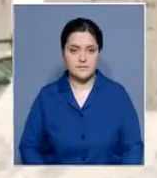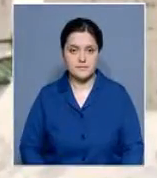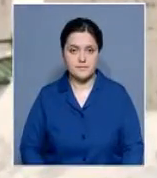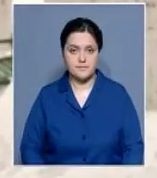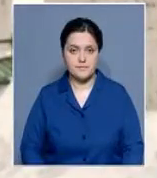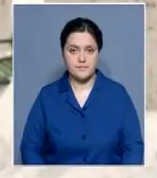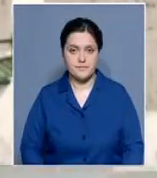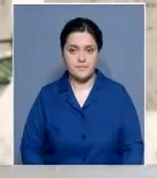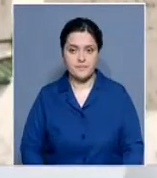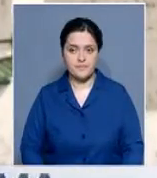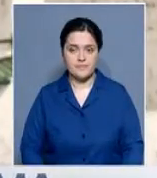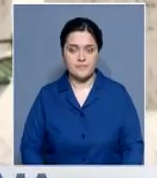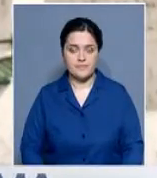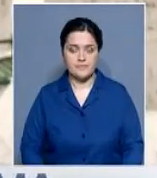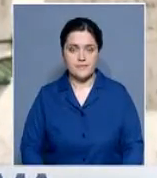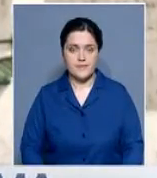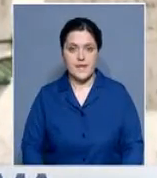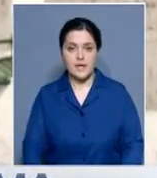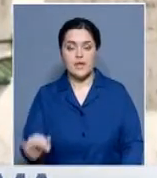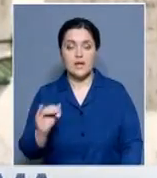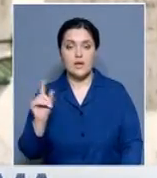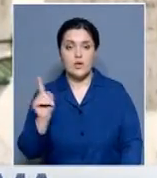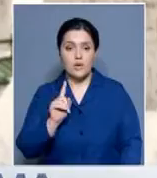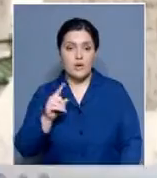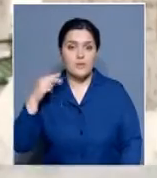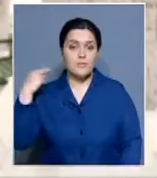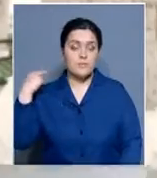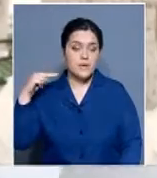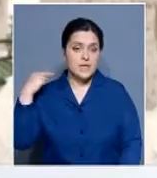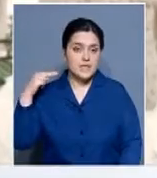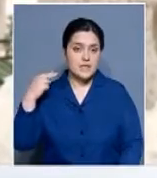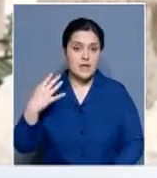И то, что президент определил, значит, в начале